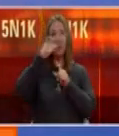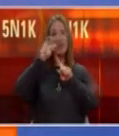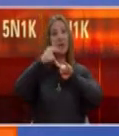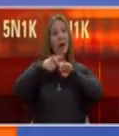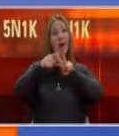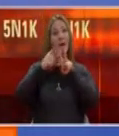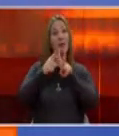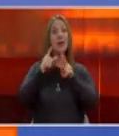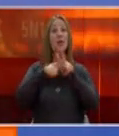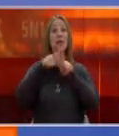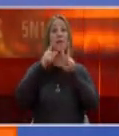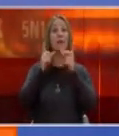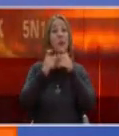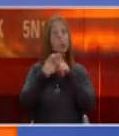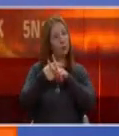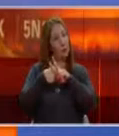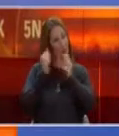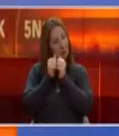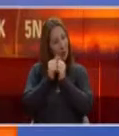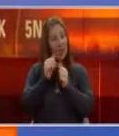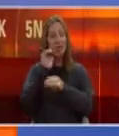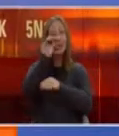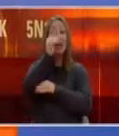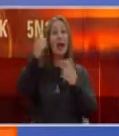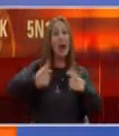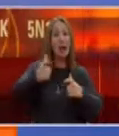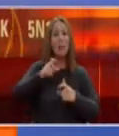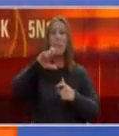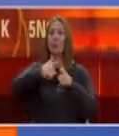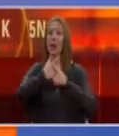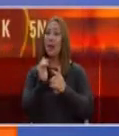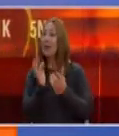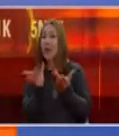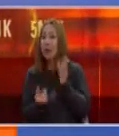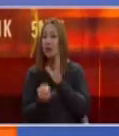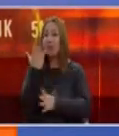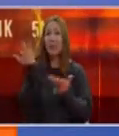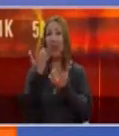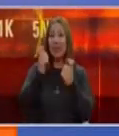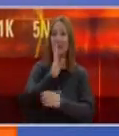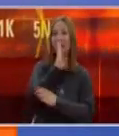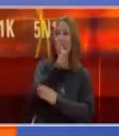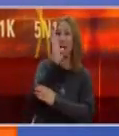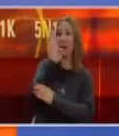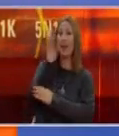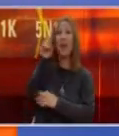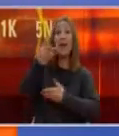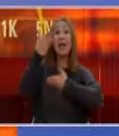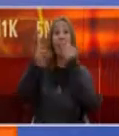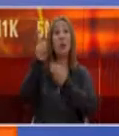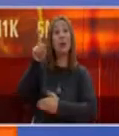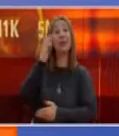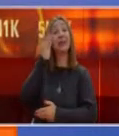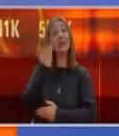beraber hep beraber tek tek yaşadıkları yerlere, projeleri hayata geçirdikleri illere gittik ve onların hikayeleri orada dinledik,